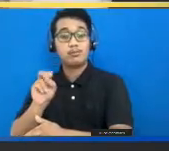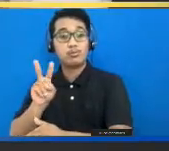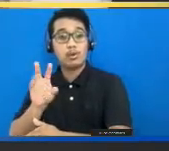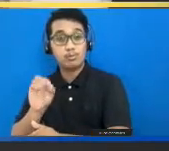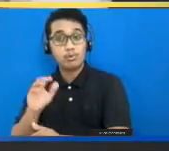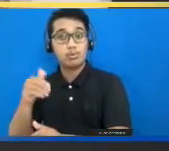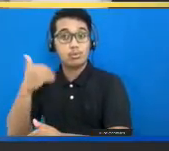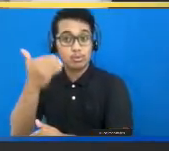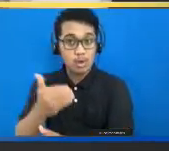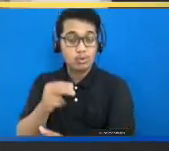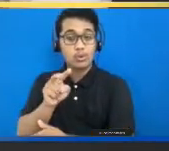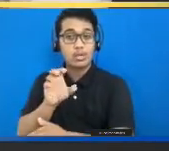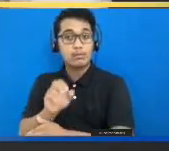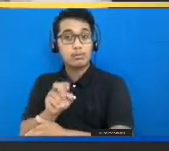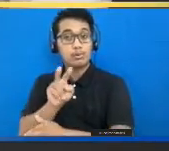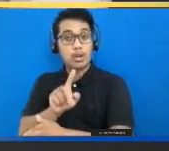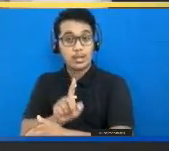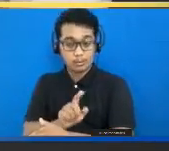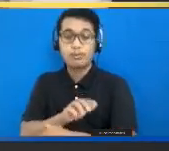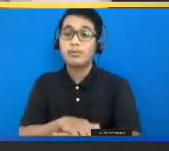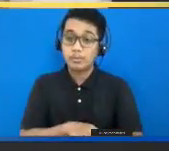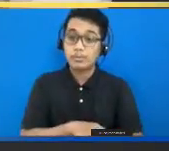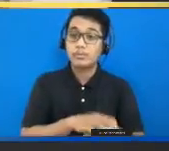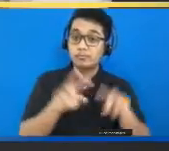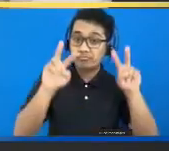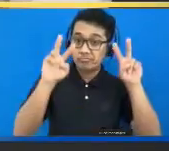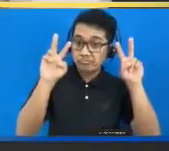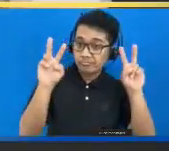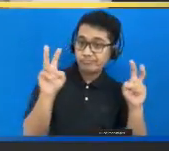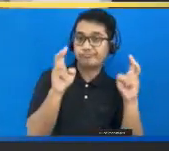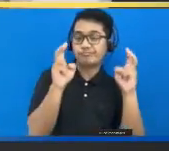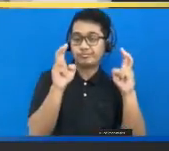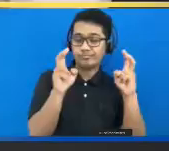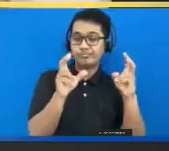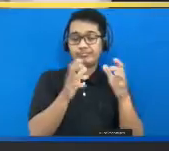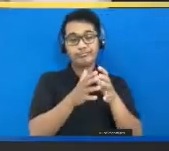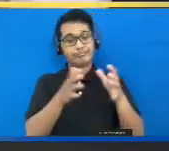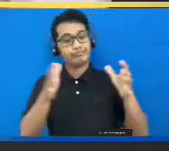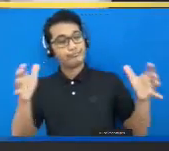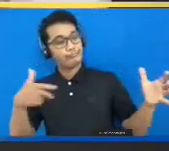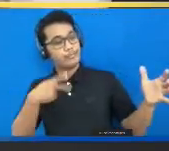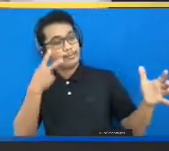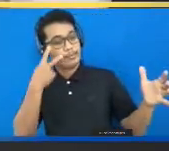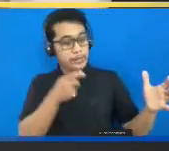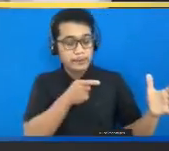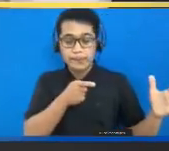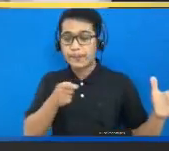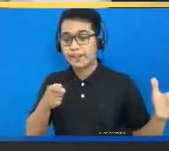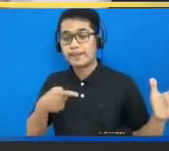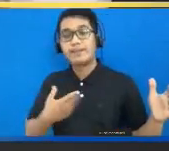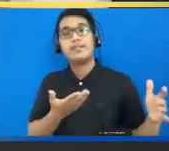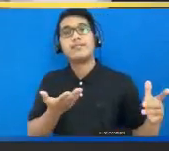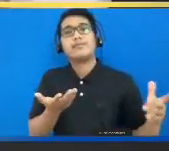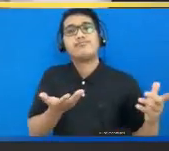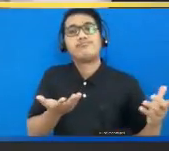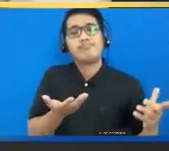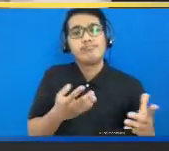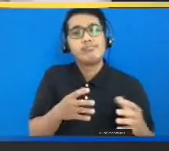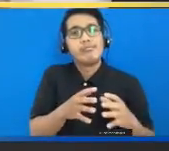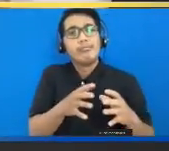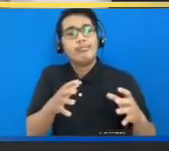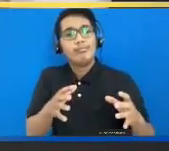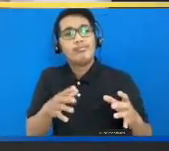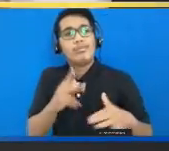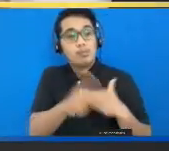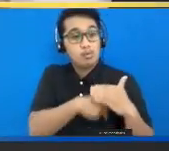2020-2021 semangka dalam konteks itu tentu kita melihat seberapa jauh ya seberapa besar